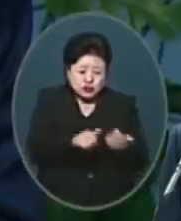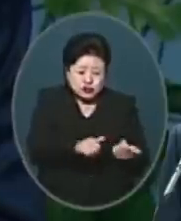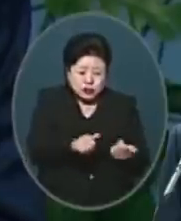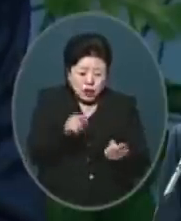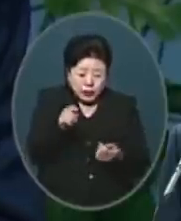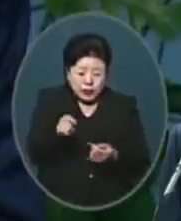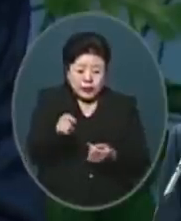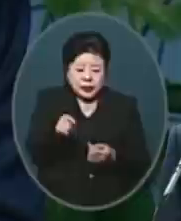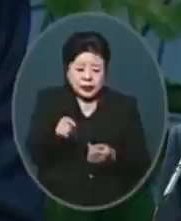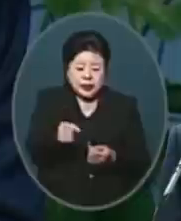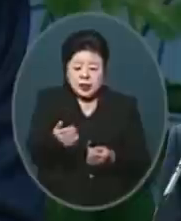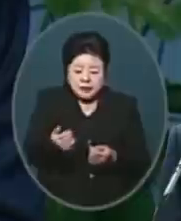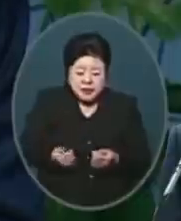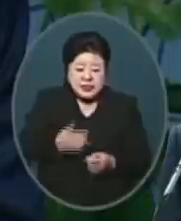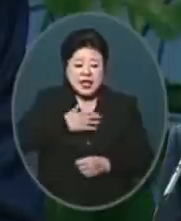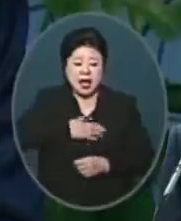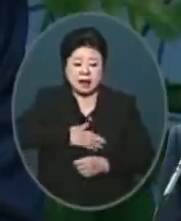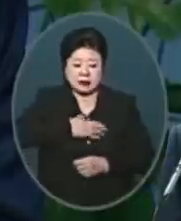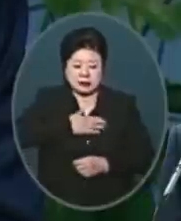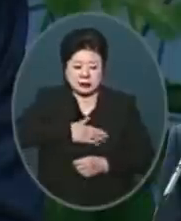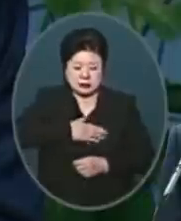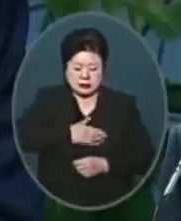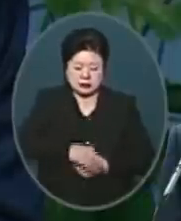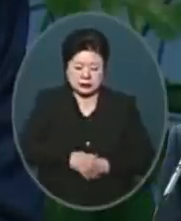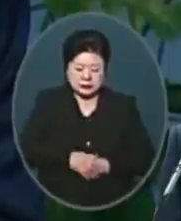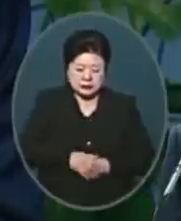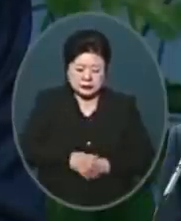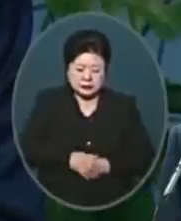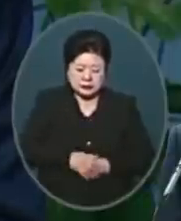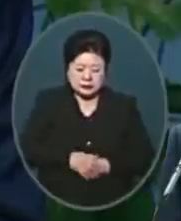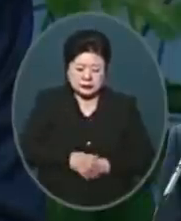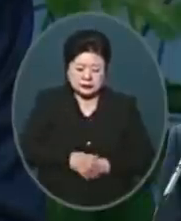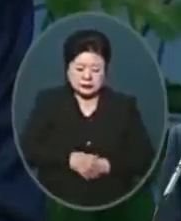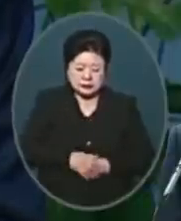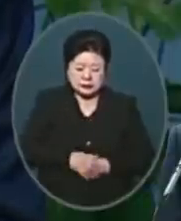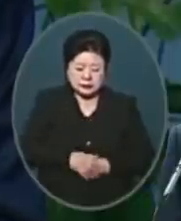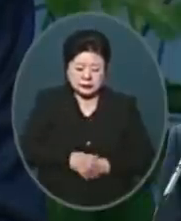것을 일찍부터 알고 있었습니다.